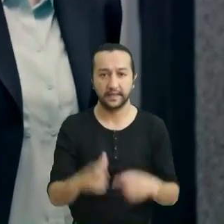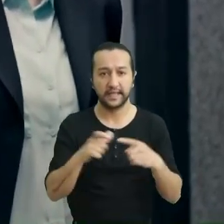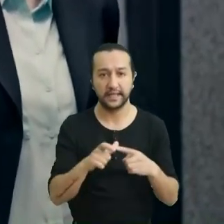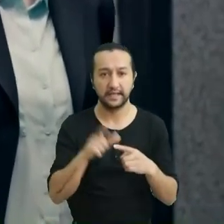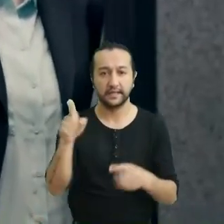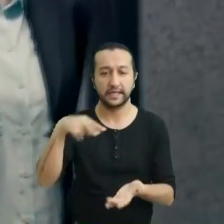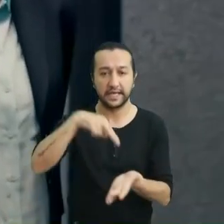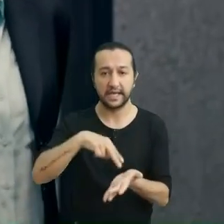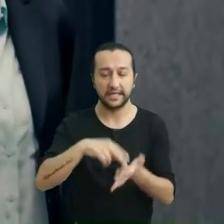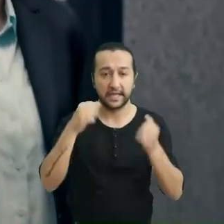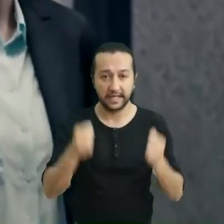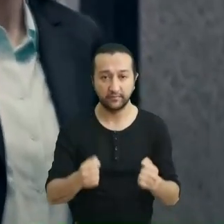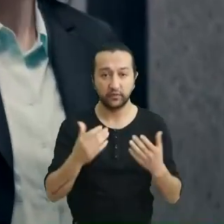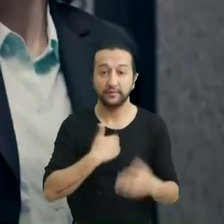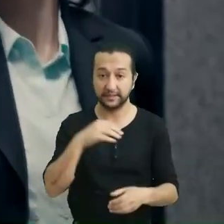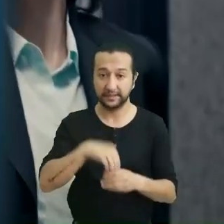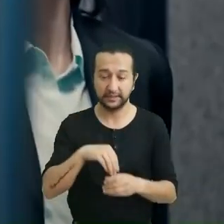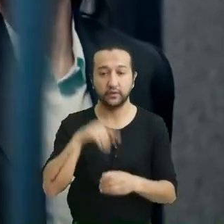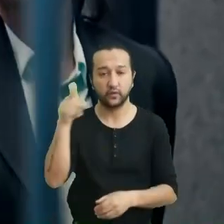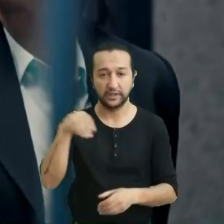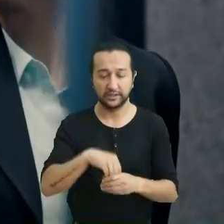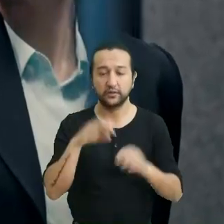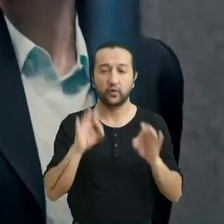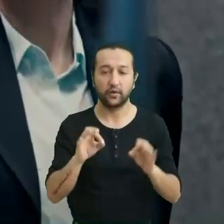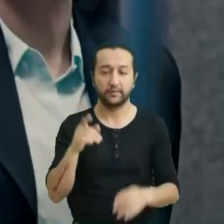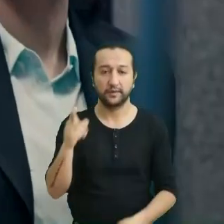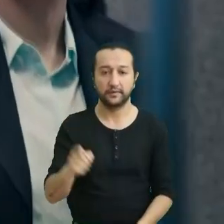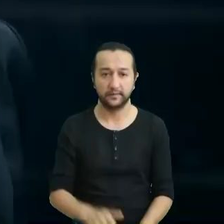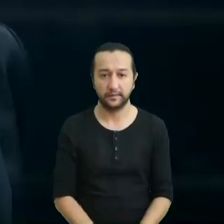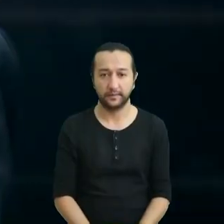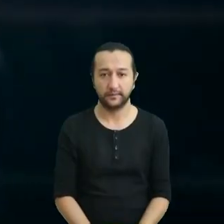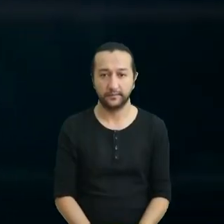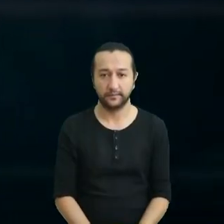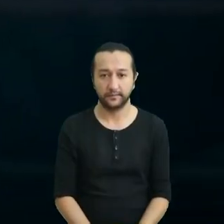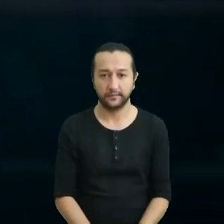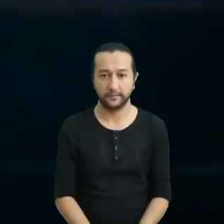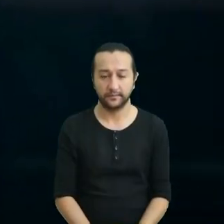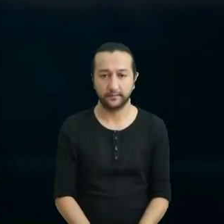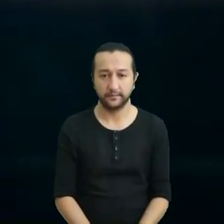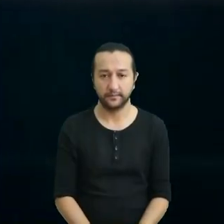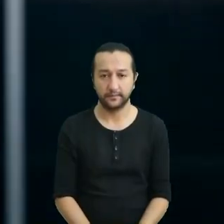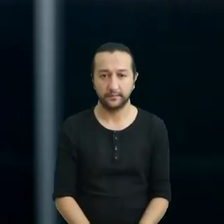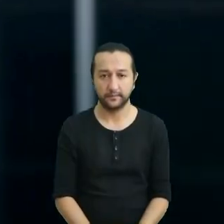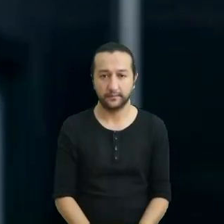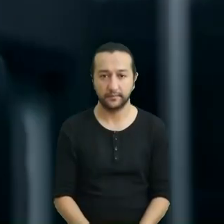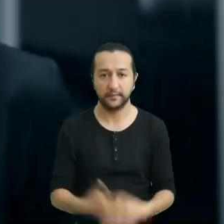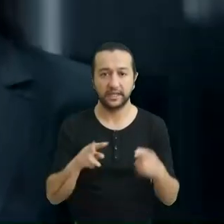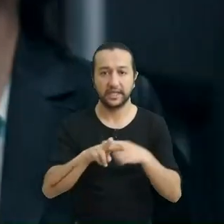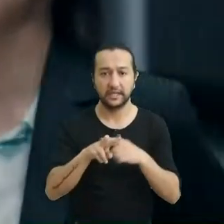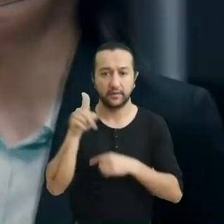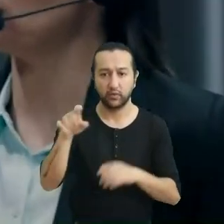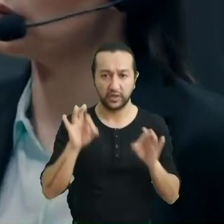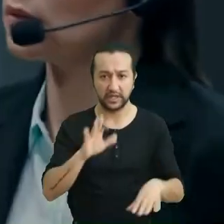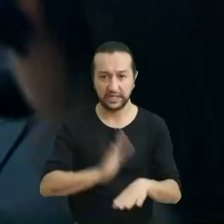Ender'in hayatta kalması bizim için olduğu kadar onlar için de önemli. Ekrandan takip ediyorlar. Yıldıray bu